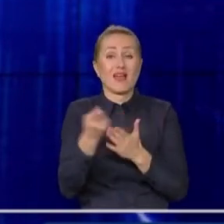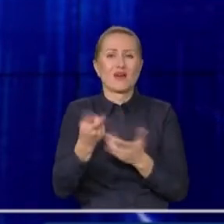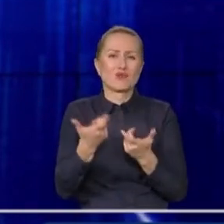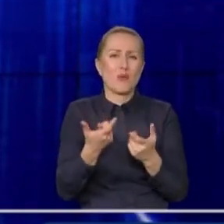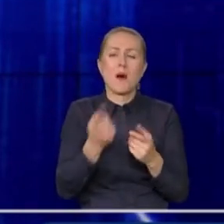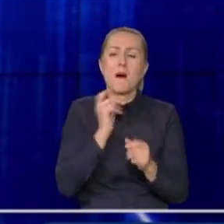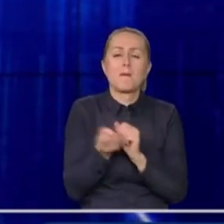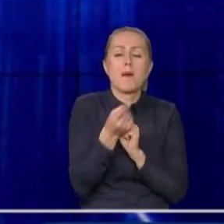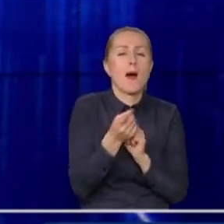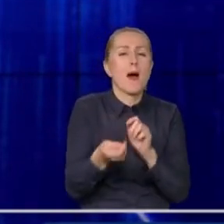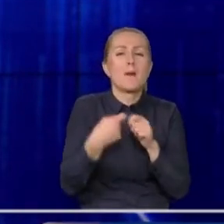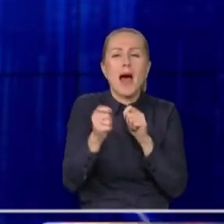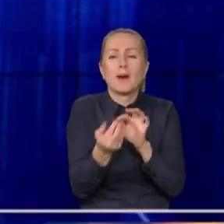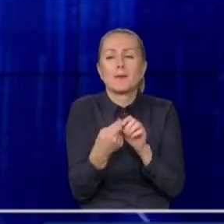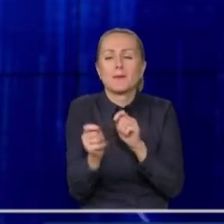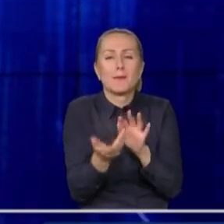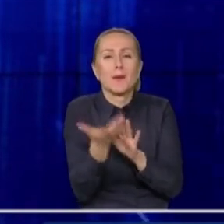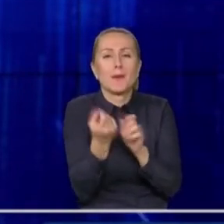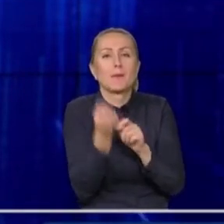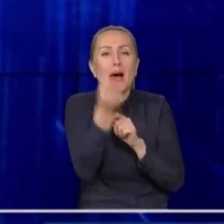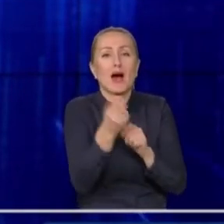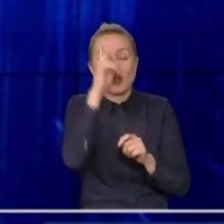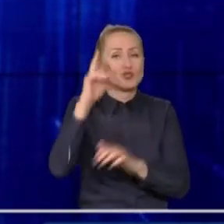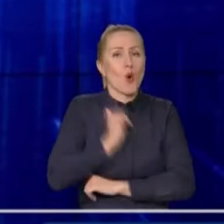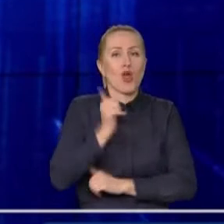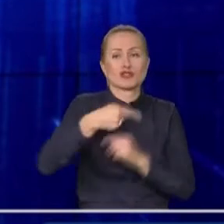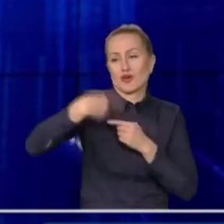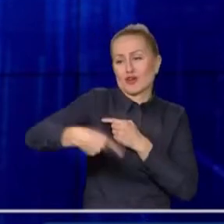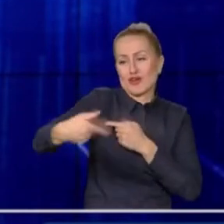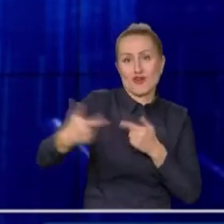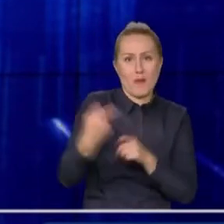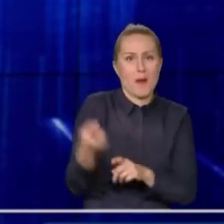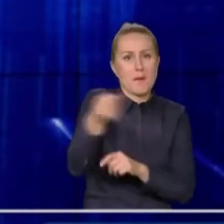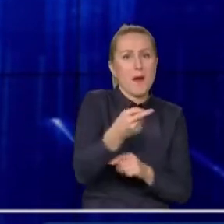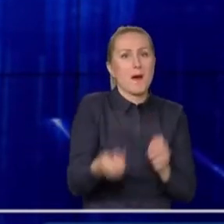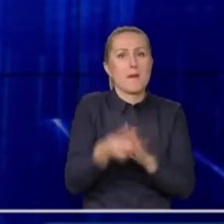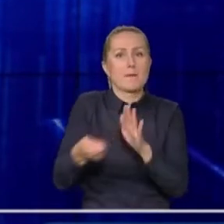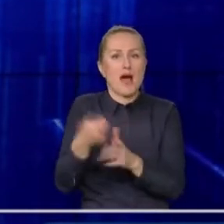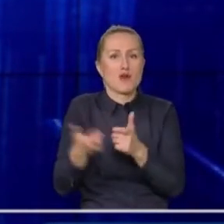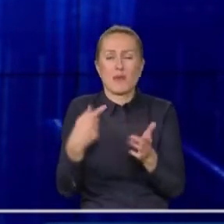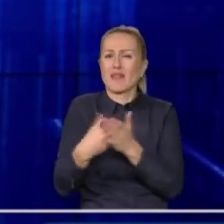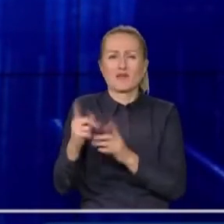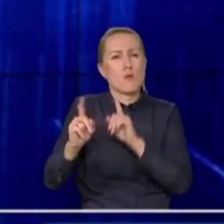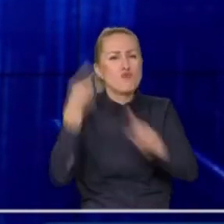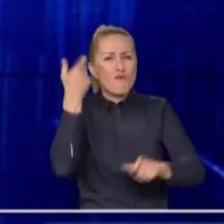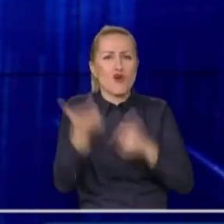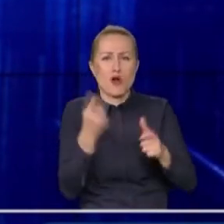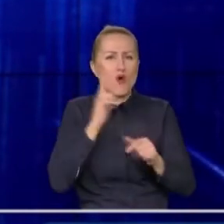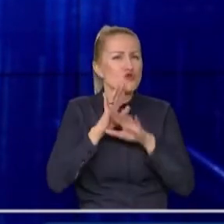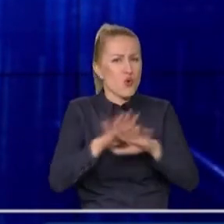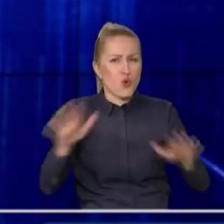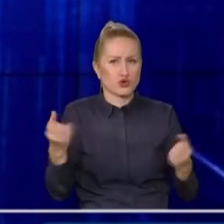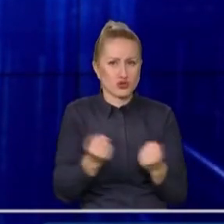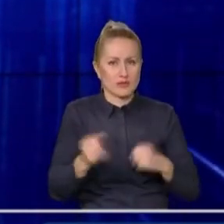są petardy w pobliżu żołnierzy, którzy rozstawiają zasieki na granicy. Także takich prowokacji jest bardzo